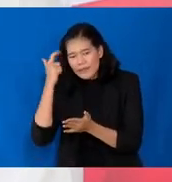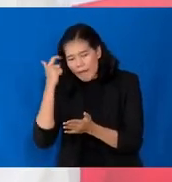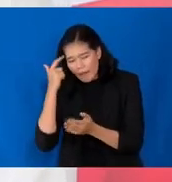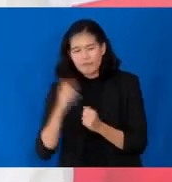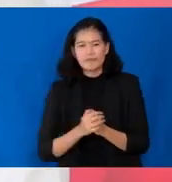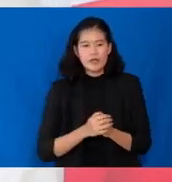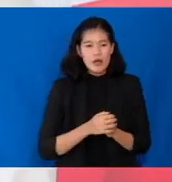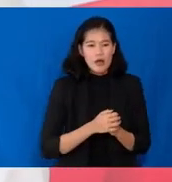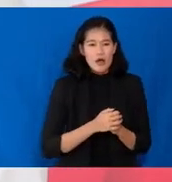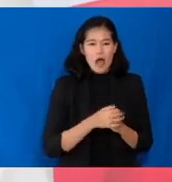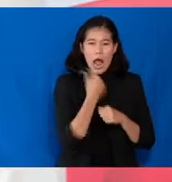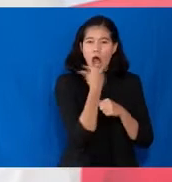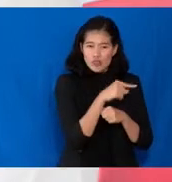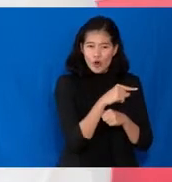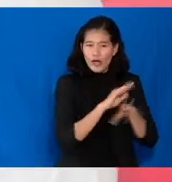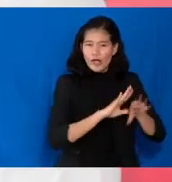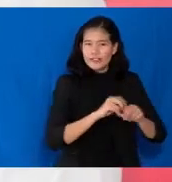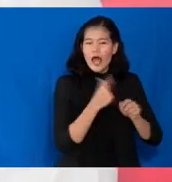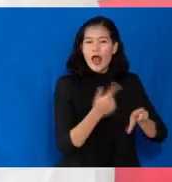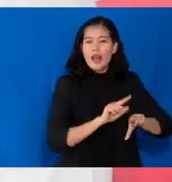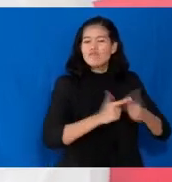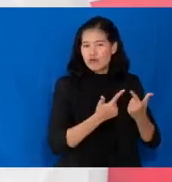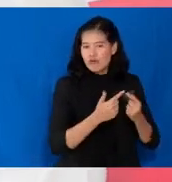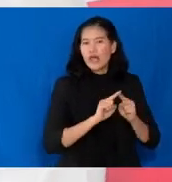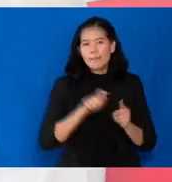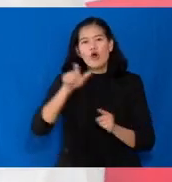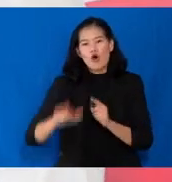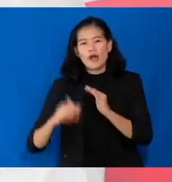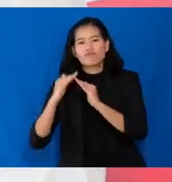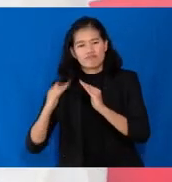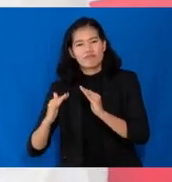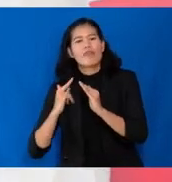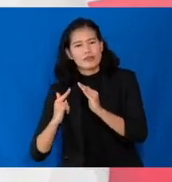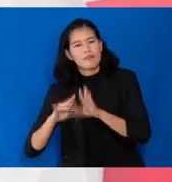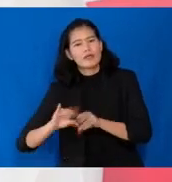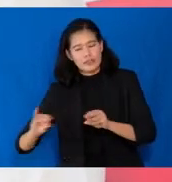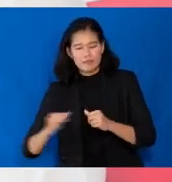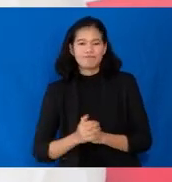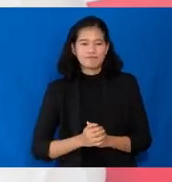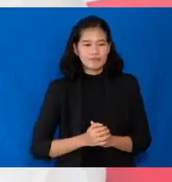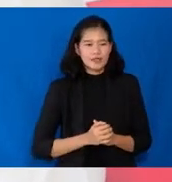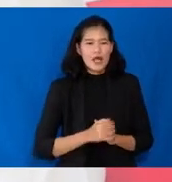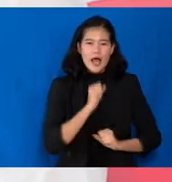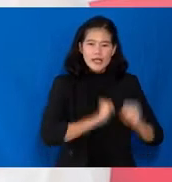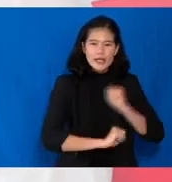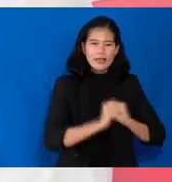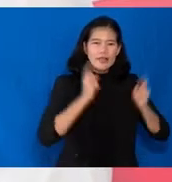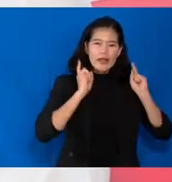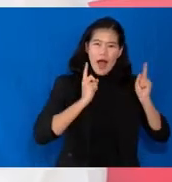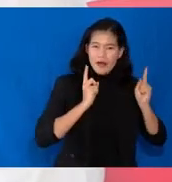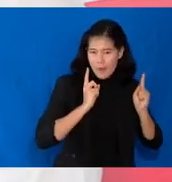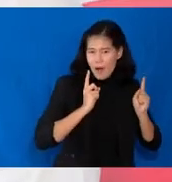peleburan kerja pembatasan kegiatan-kegiatan keagamaan Hai dan juga adalah pembatasan